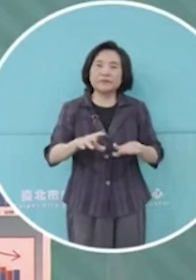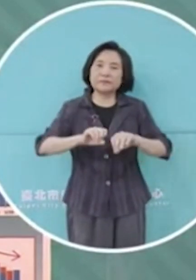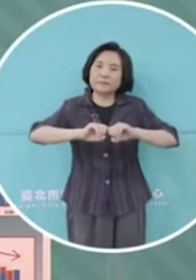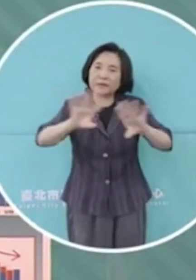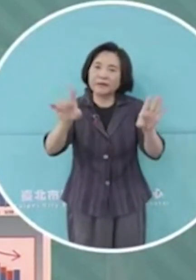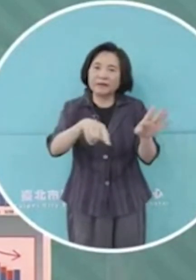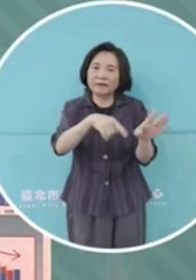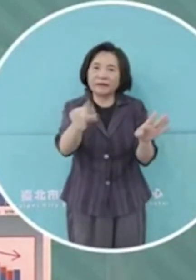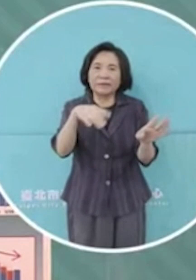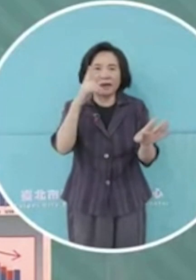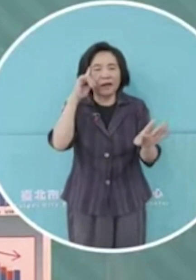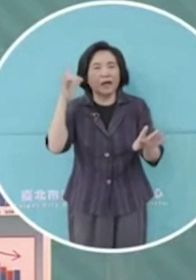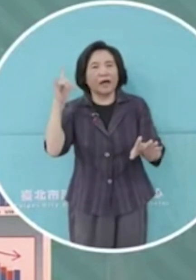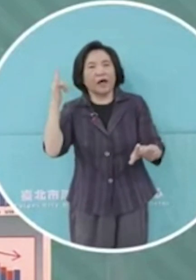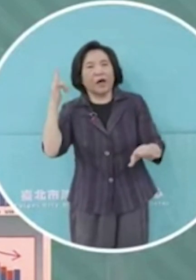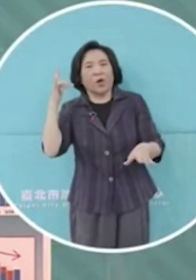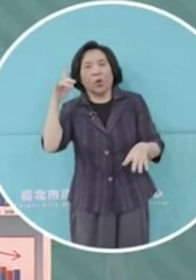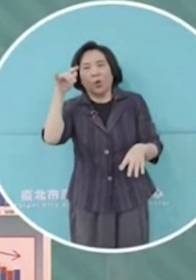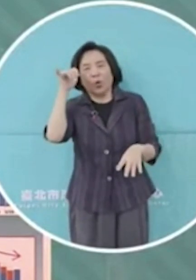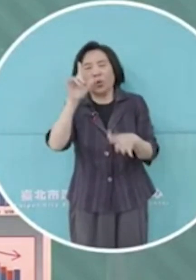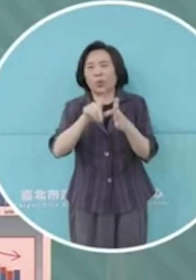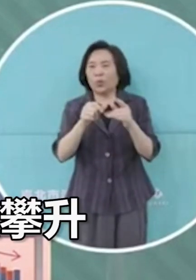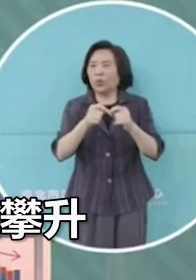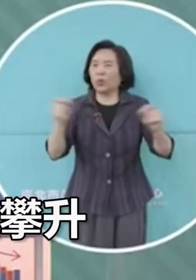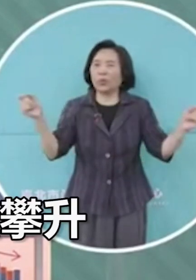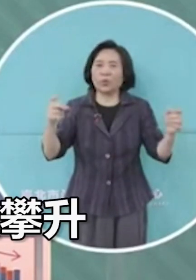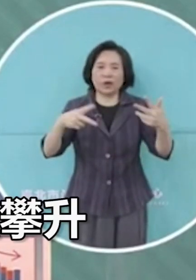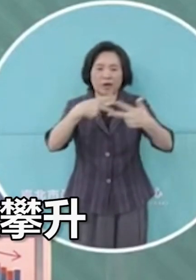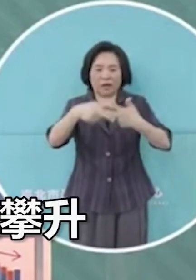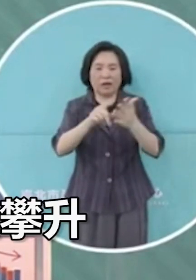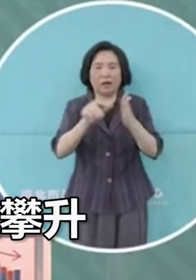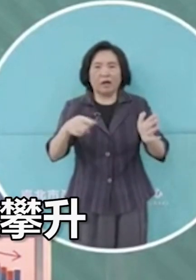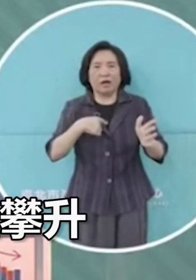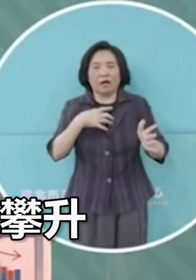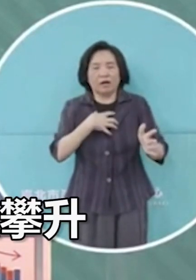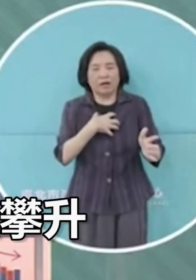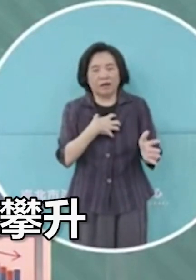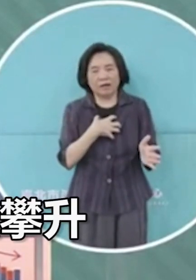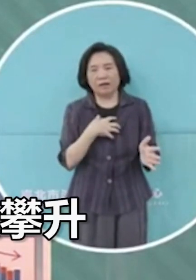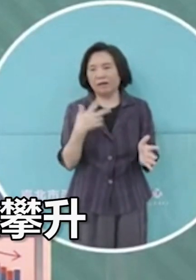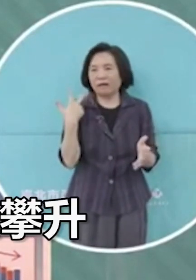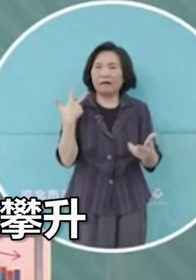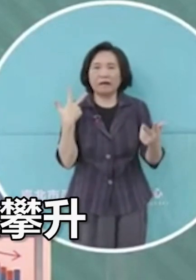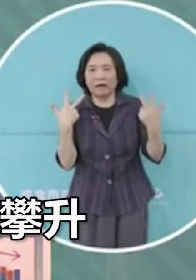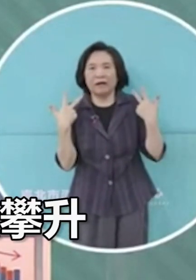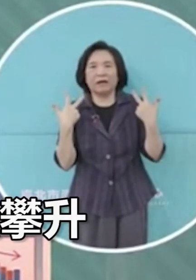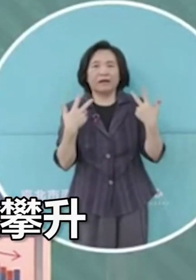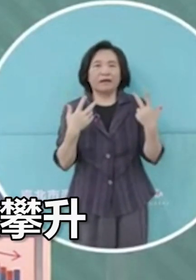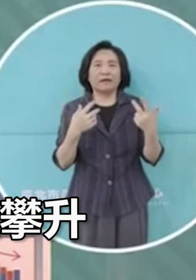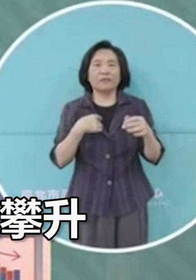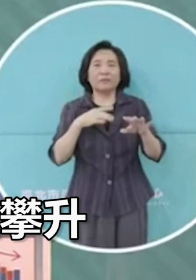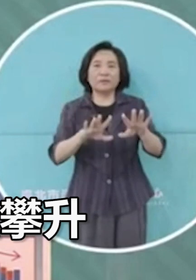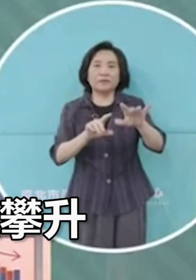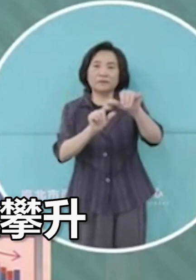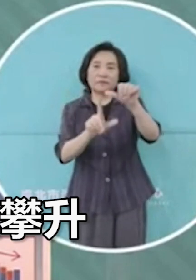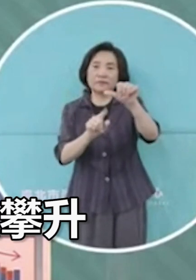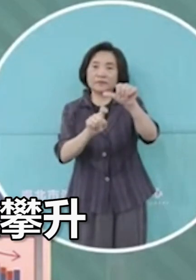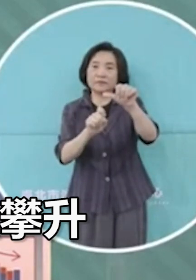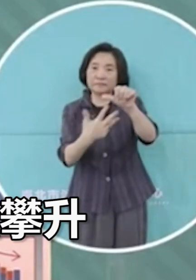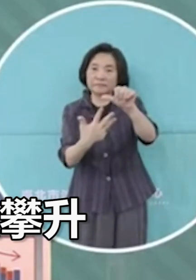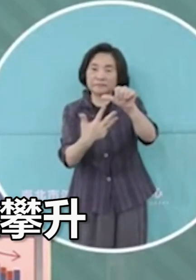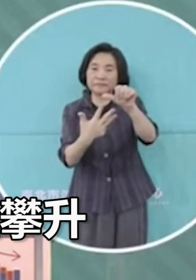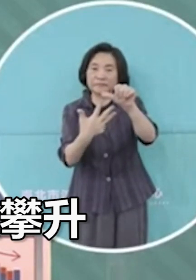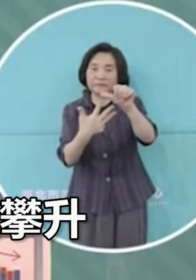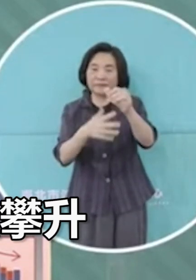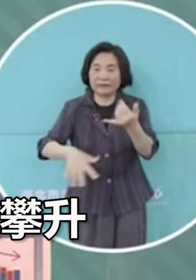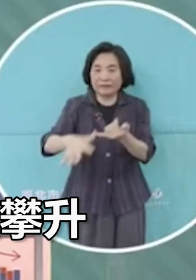会觉得好像很漫长，你知道？因为坦白讲，这两个礼拜对我来讲也是很累，你知道？但你想想看哦，我们是5月18号才